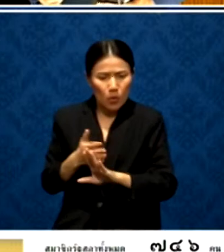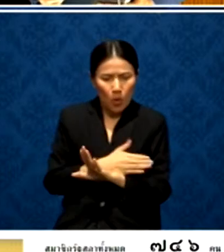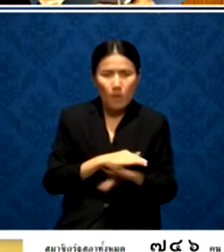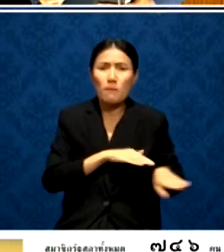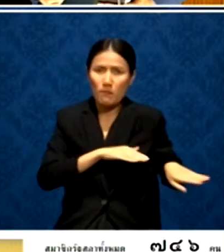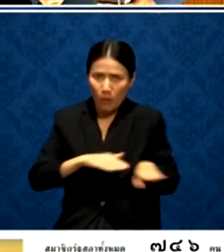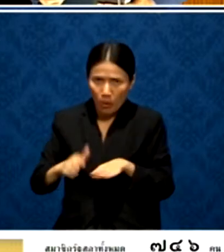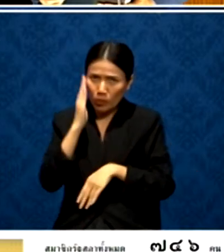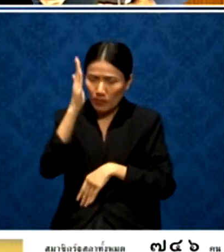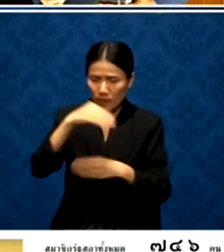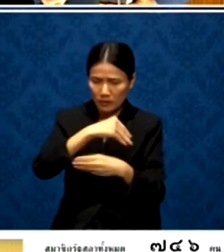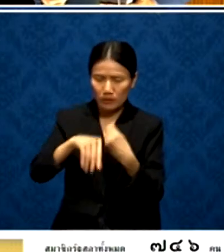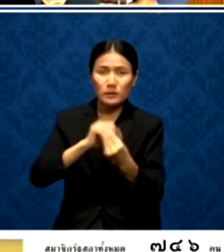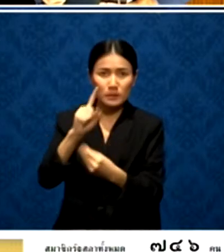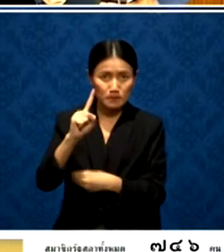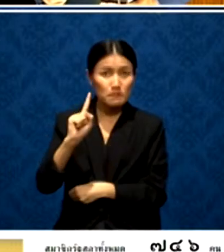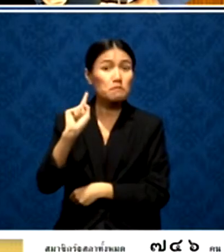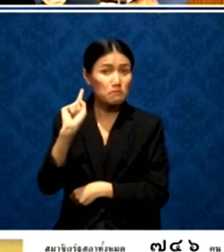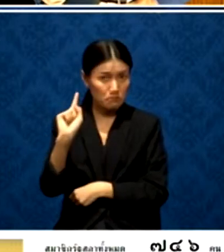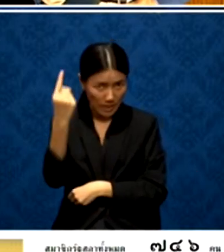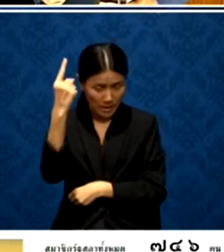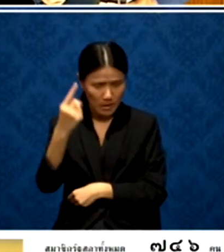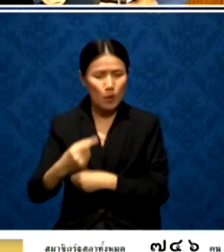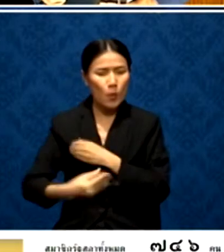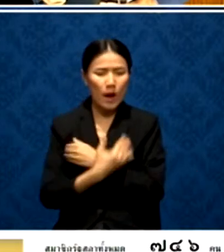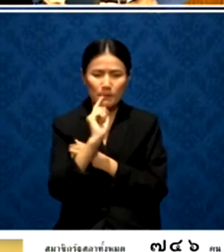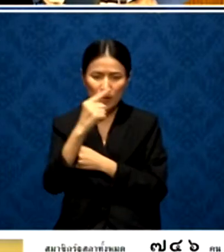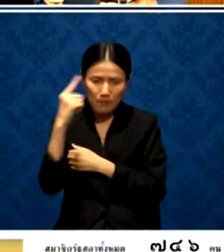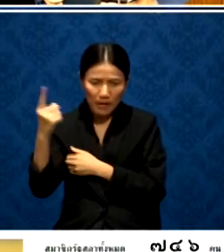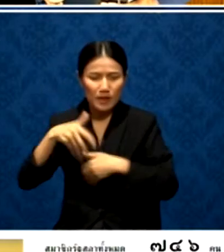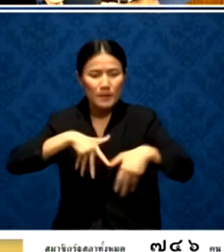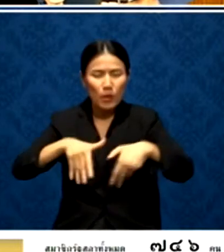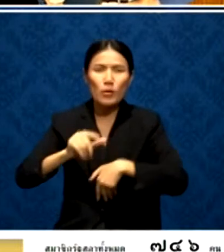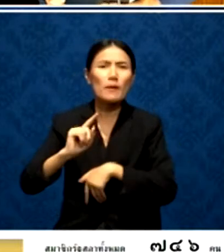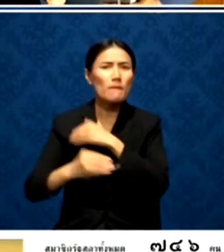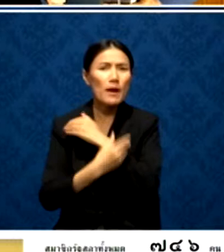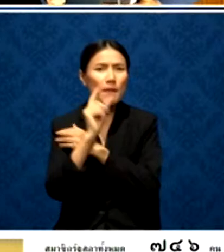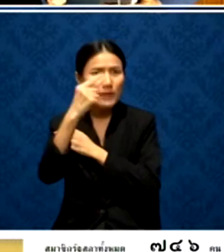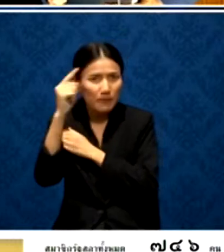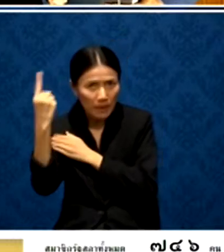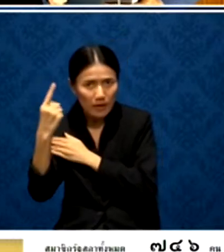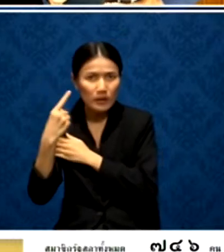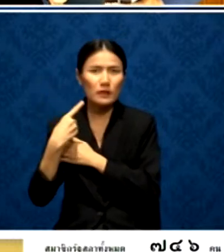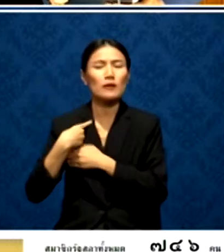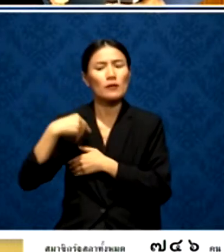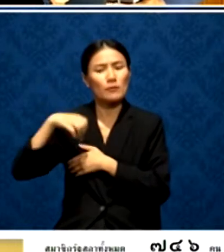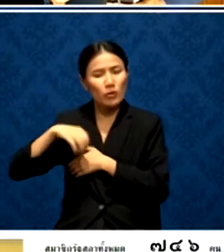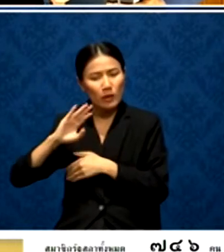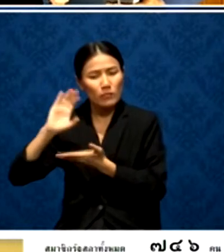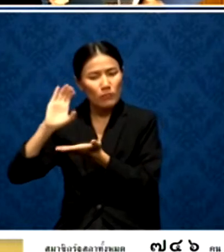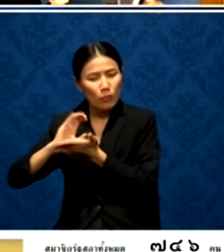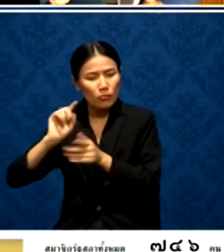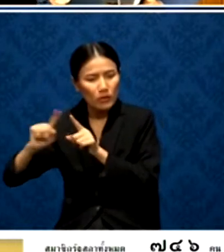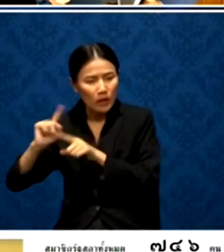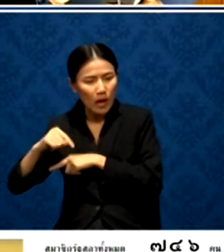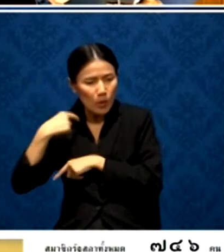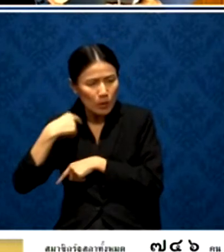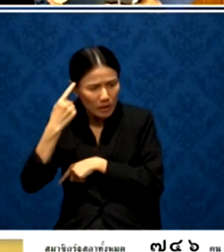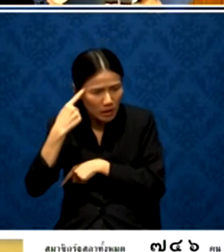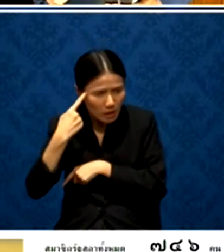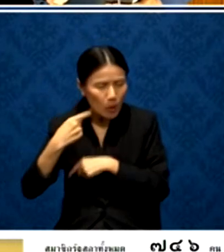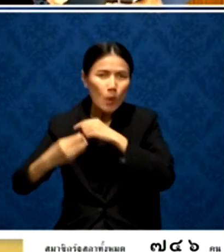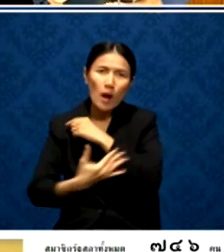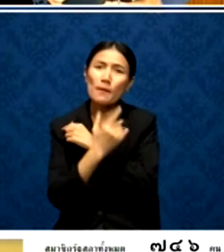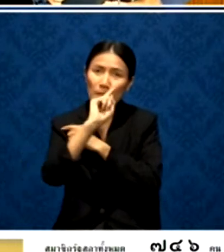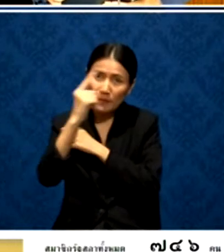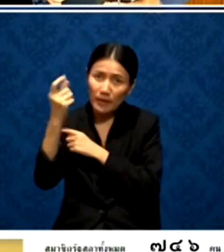ใหม่สร้างโอกาสใหม่ๆให้กับประชาชนเปิดประตูให้ภาคธุรกิจเข้าถึงแหล่งทุนใหม่เพิ่มประสิทธิภาพและสร้าง